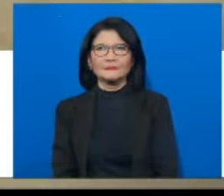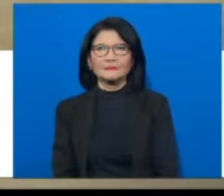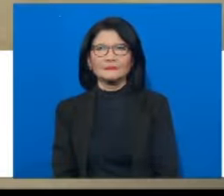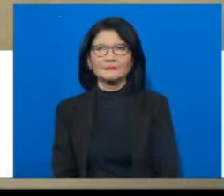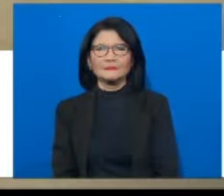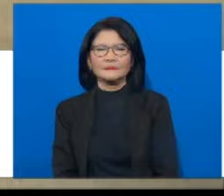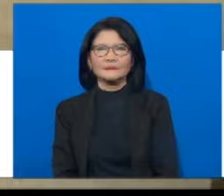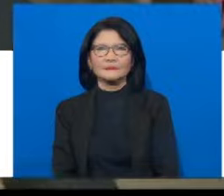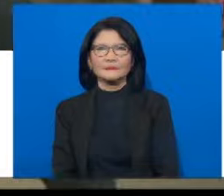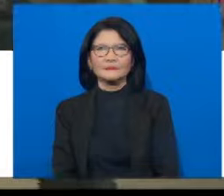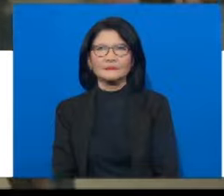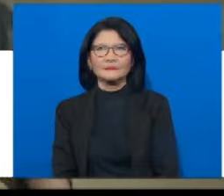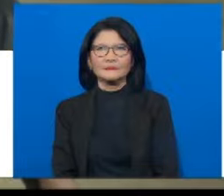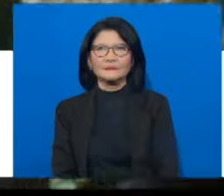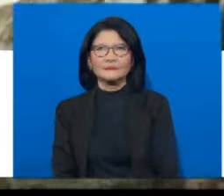generasi